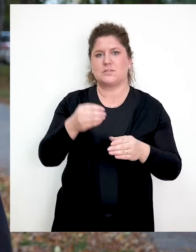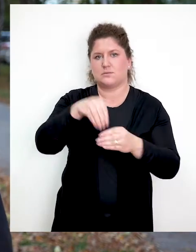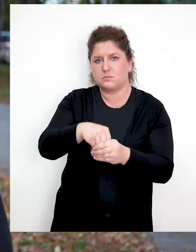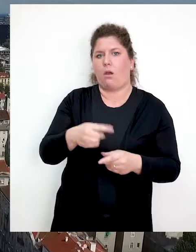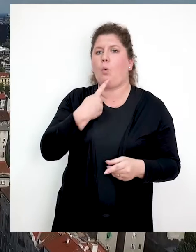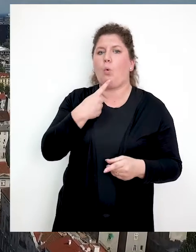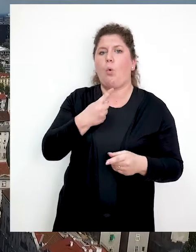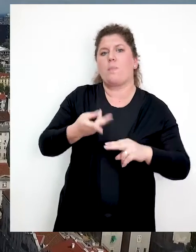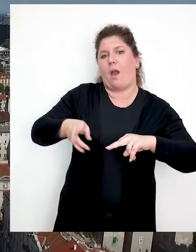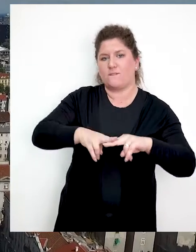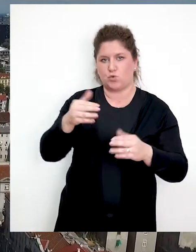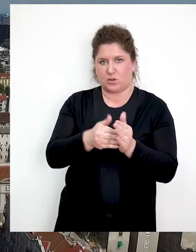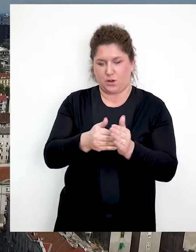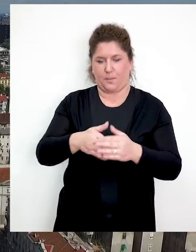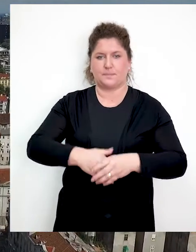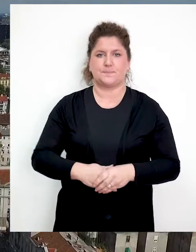najpotrebnije.